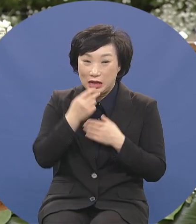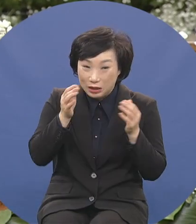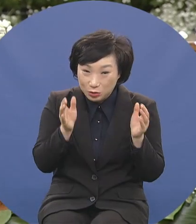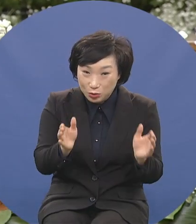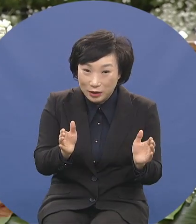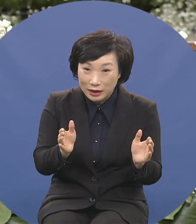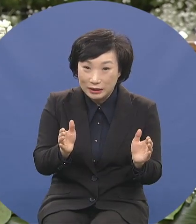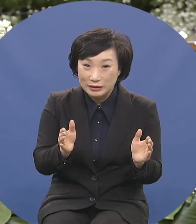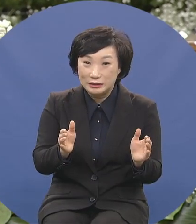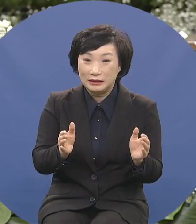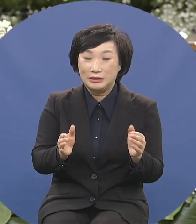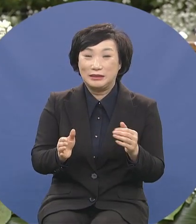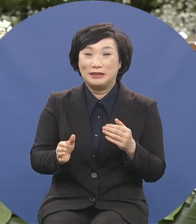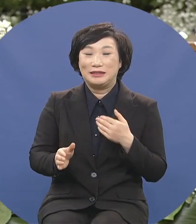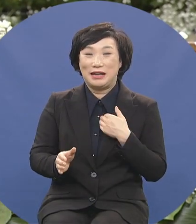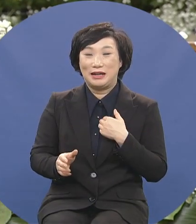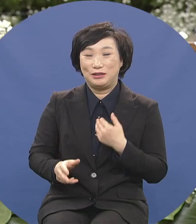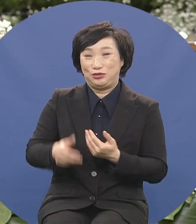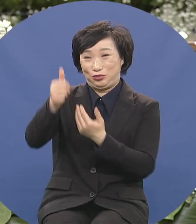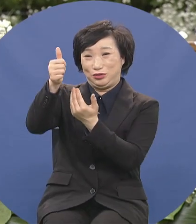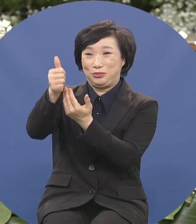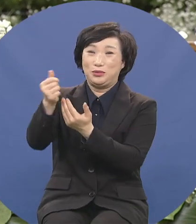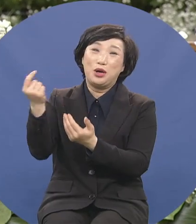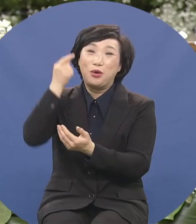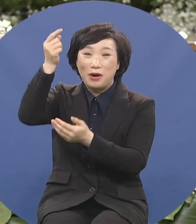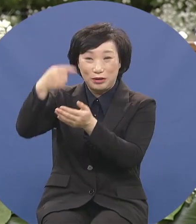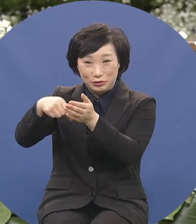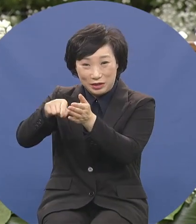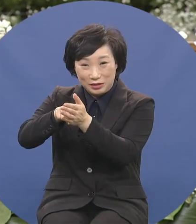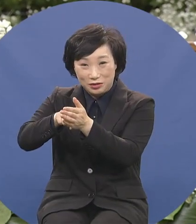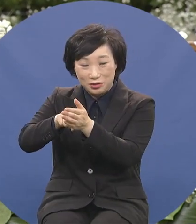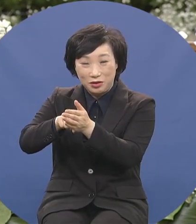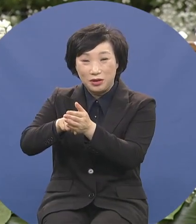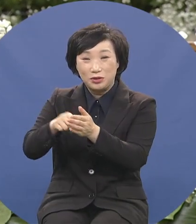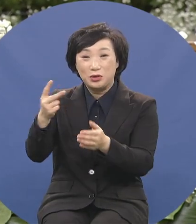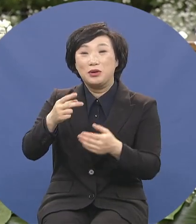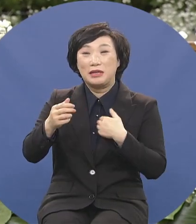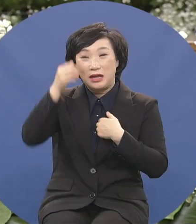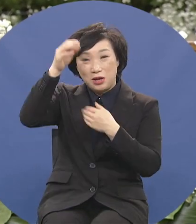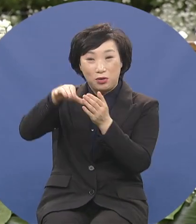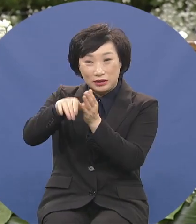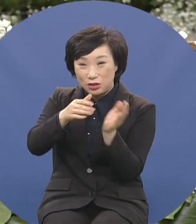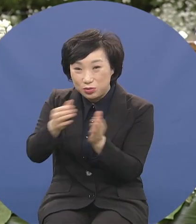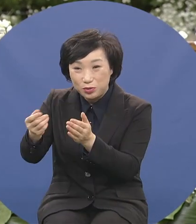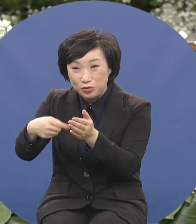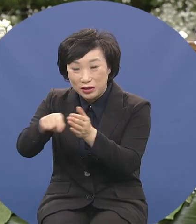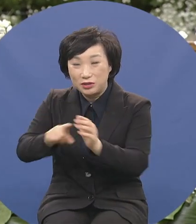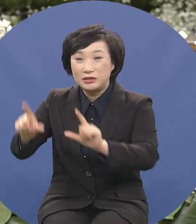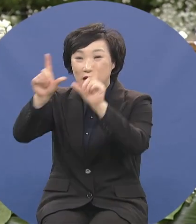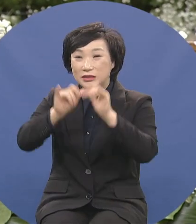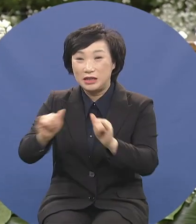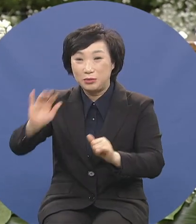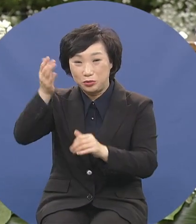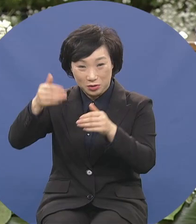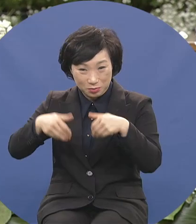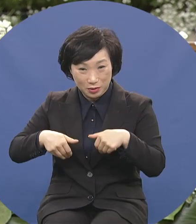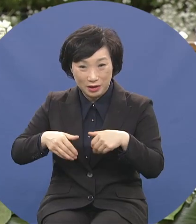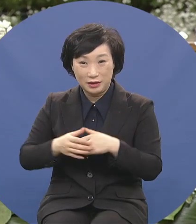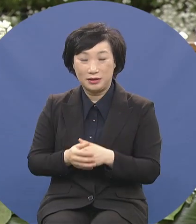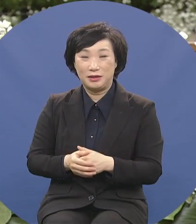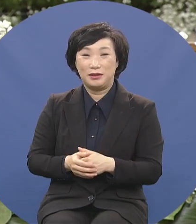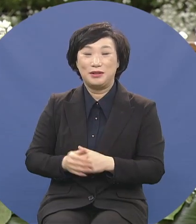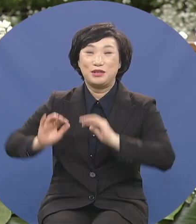때를 주님 영광을 위해서, 내 영혼의 때를 위해서 하는 사람이 되어서